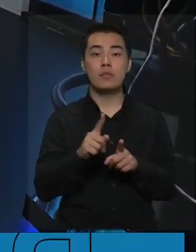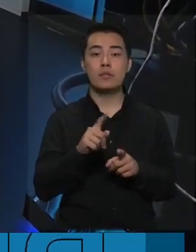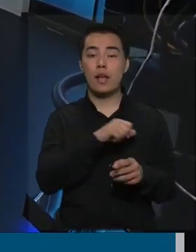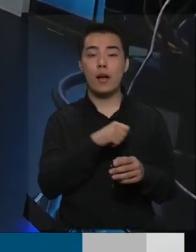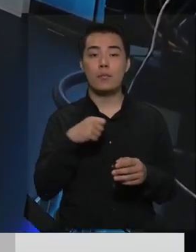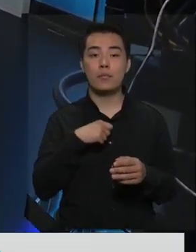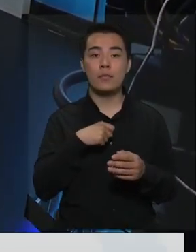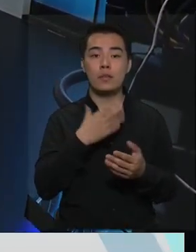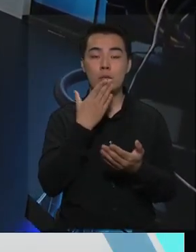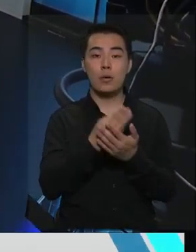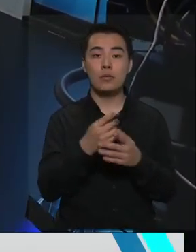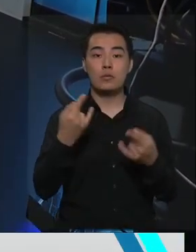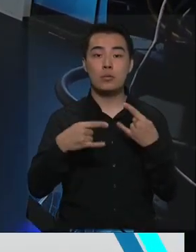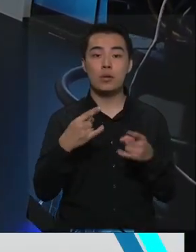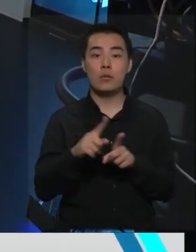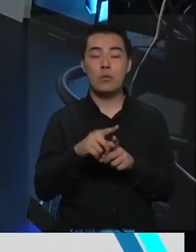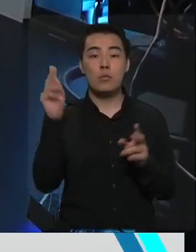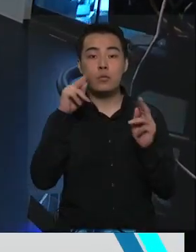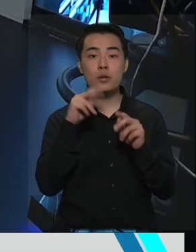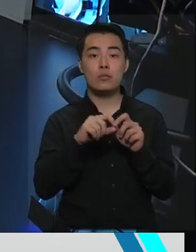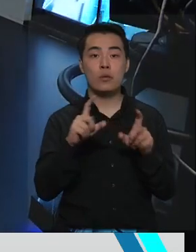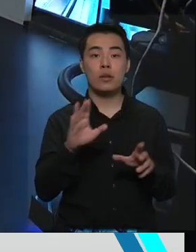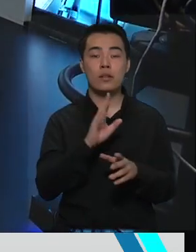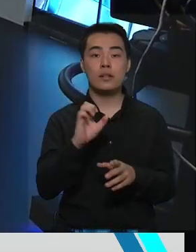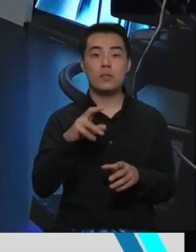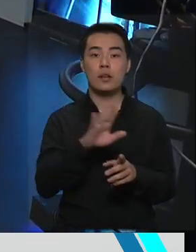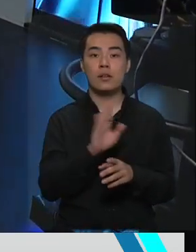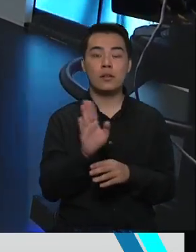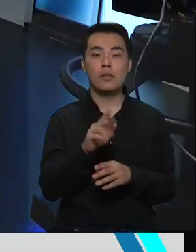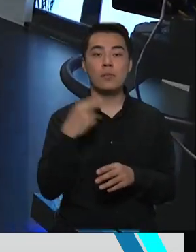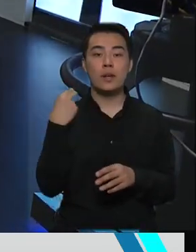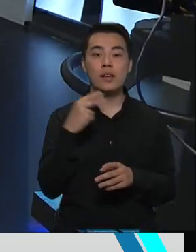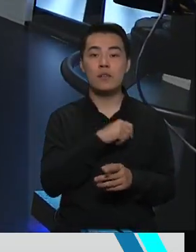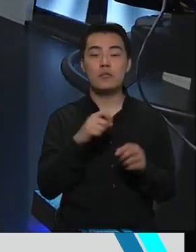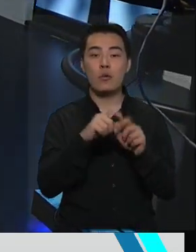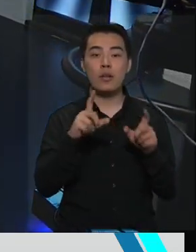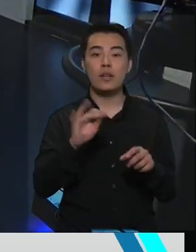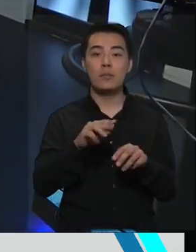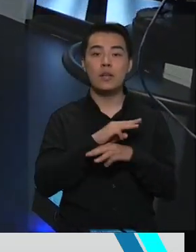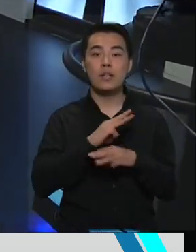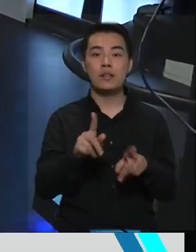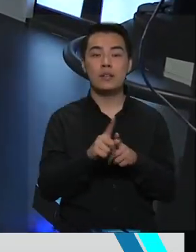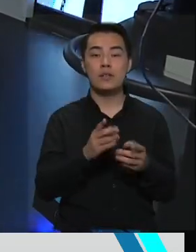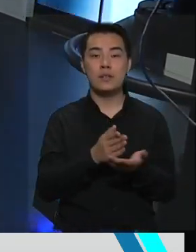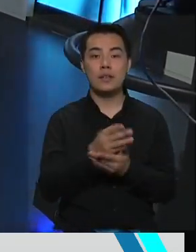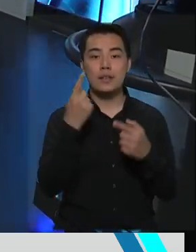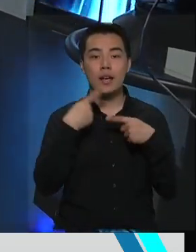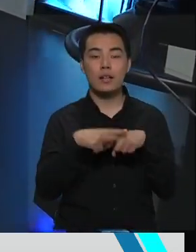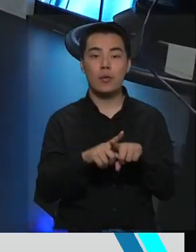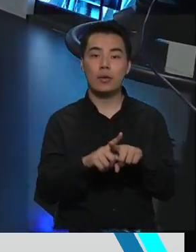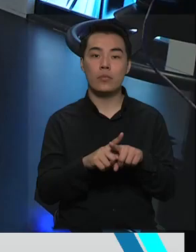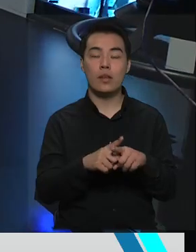в нашей студии не просто ученики фмш целый президент школы и министр цифровизации Если не ошибаюсь